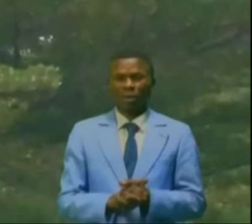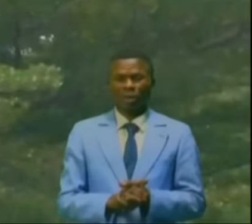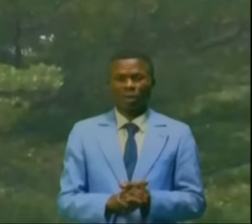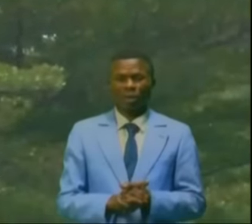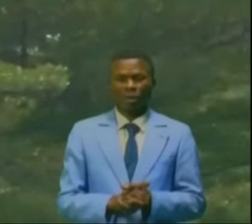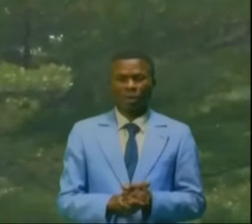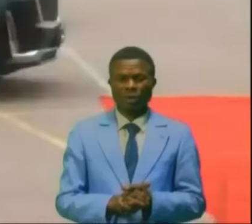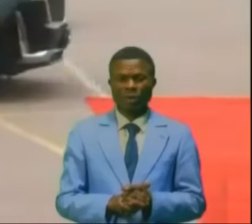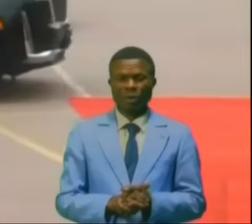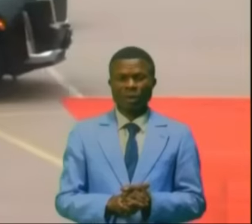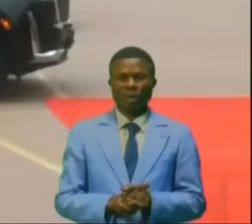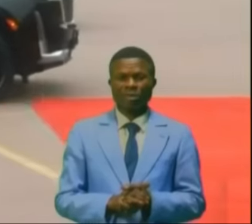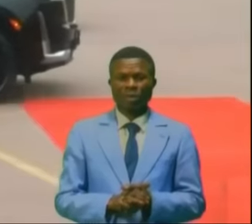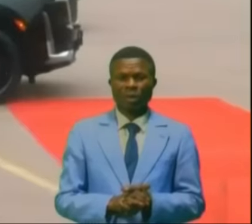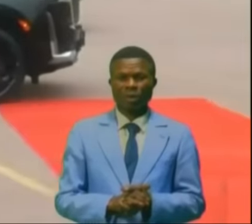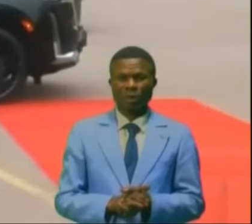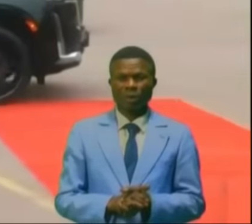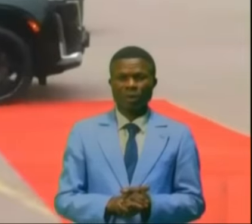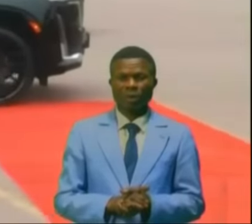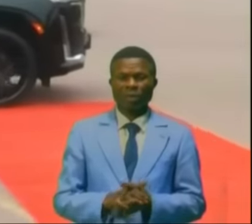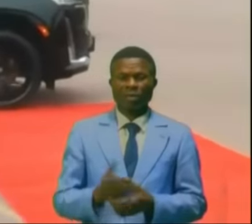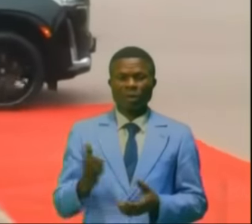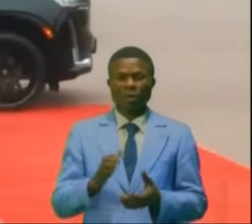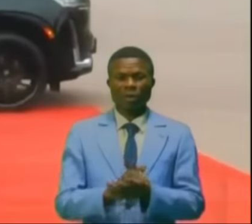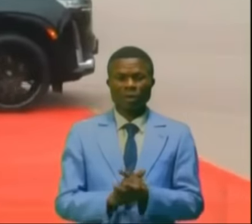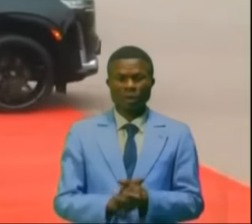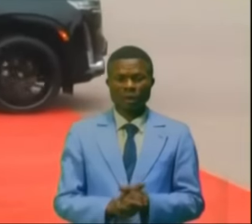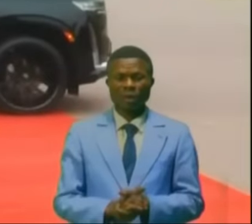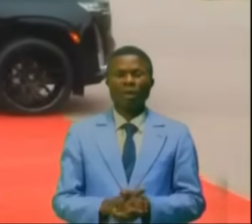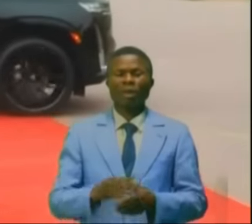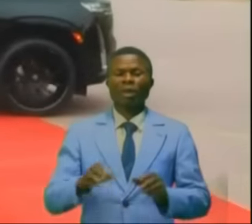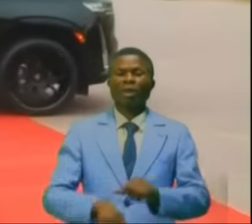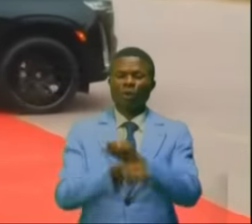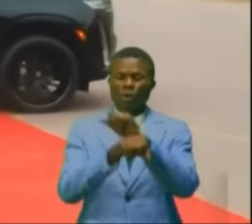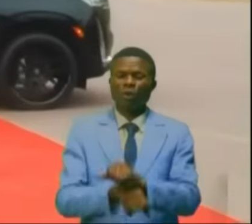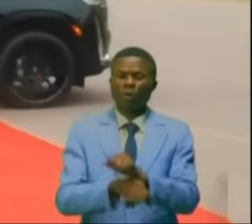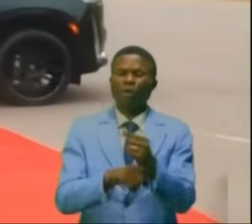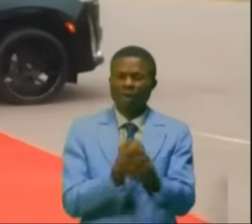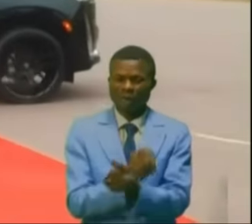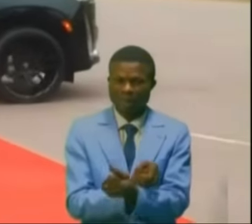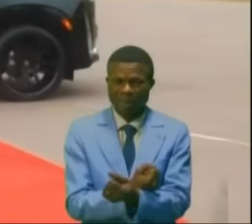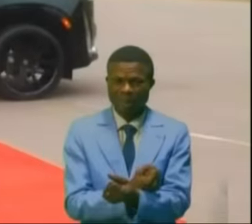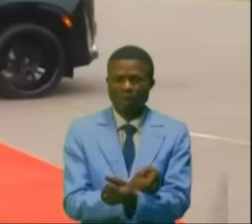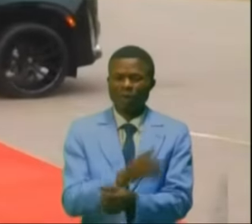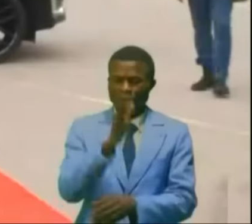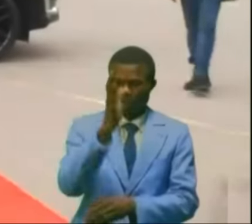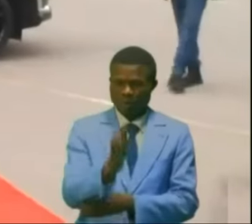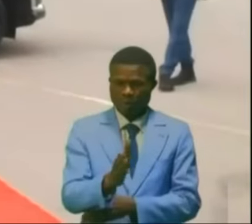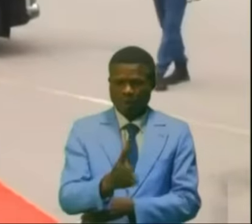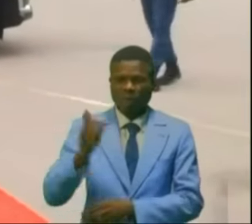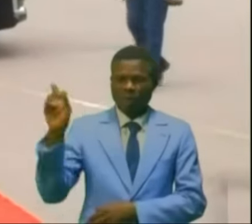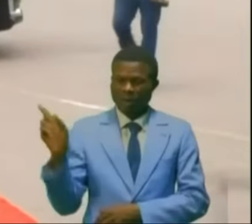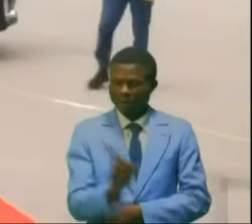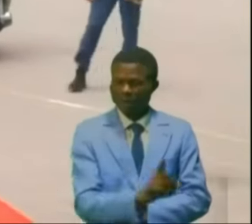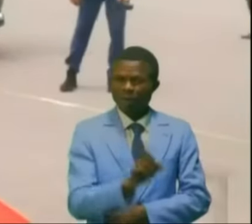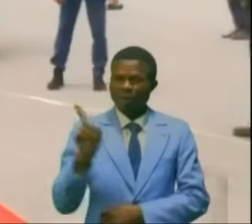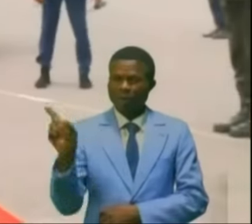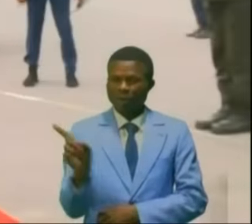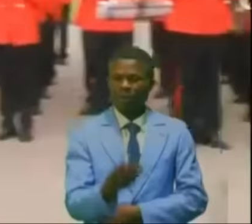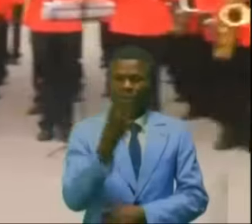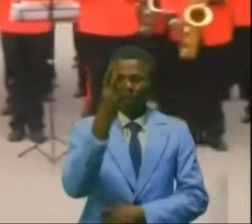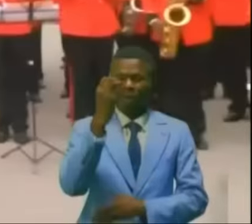africaine, au cours d'une cérémonie protocolaire, le rituel a été respecté à la ligne. À tour de rôle, les